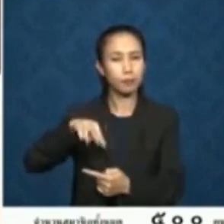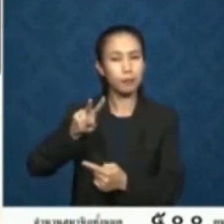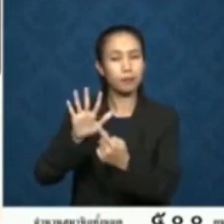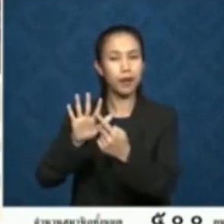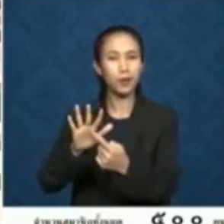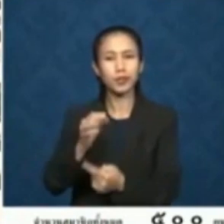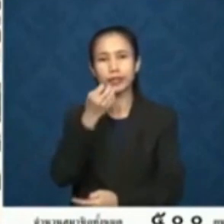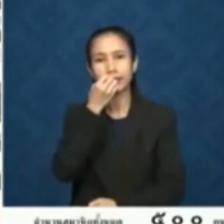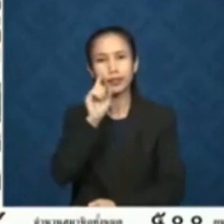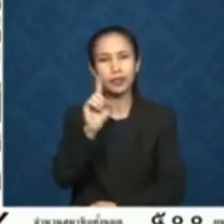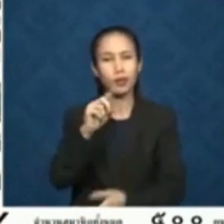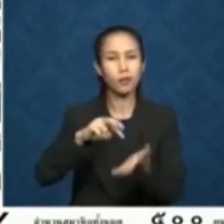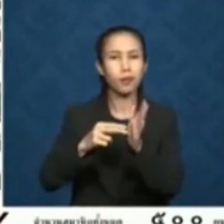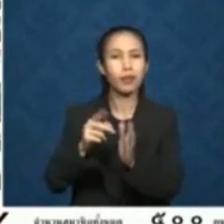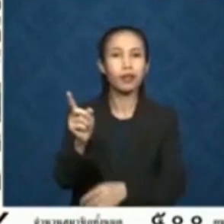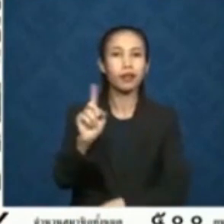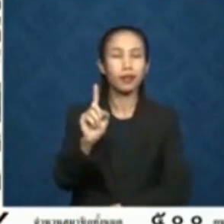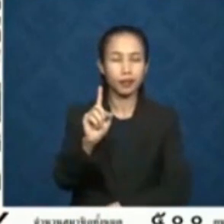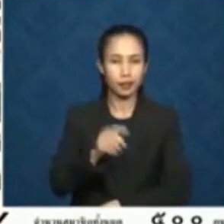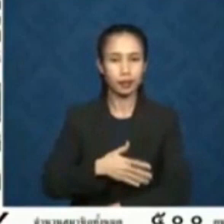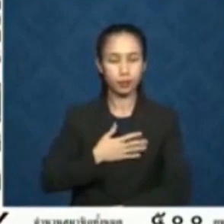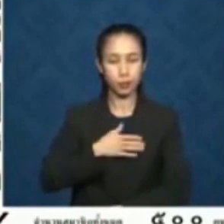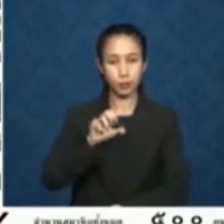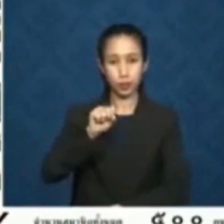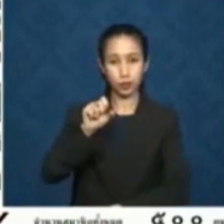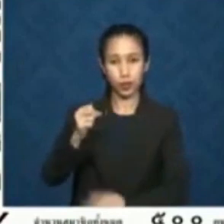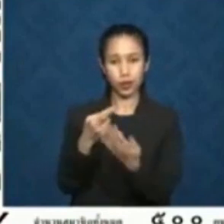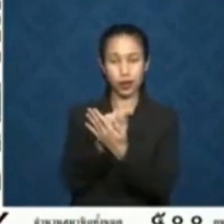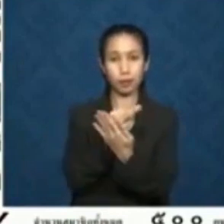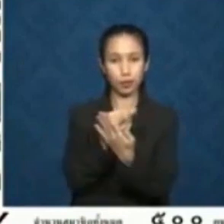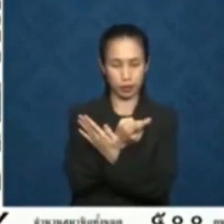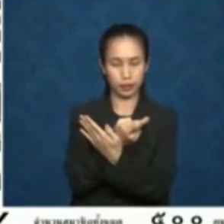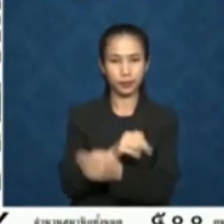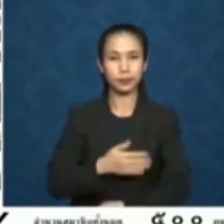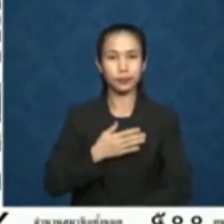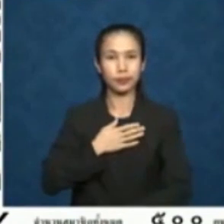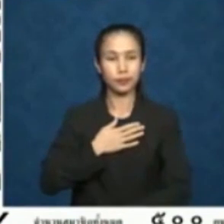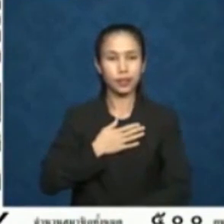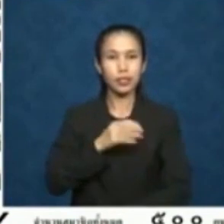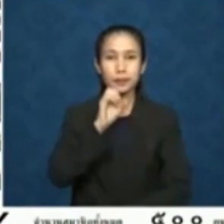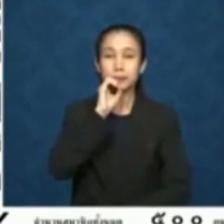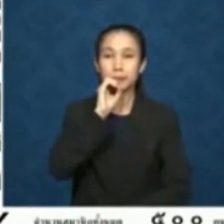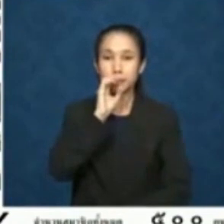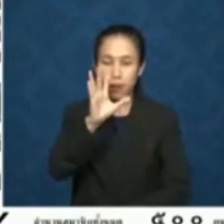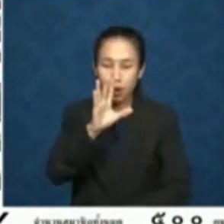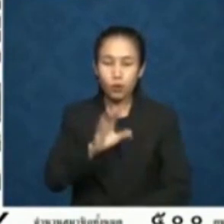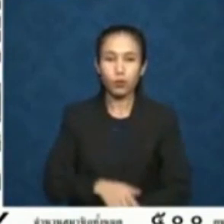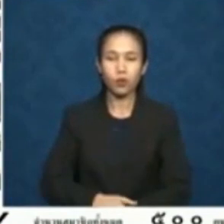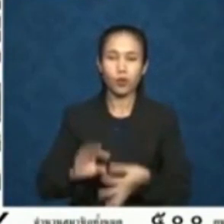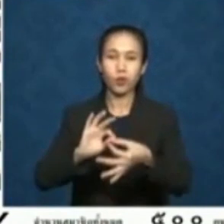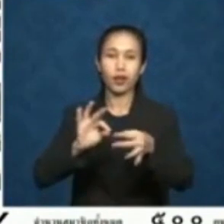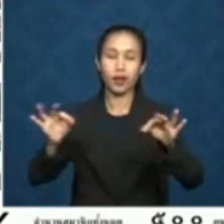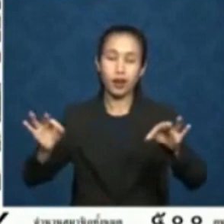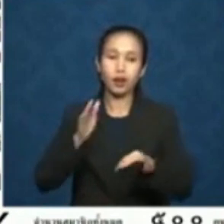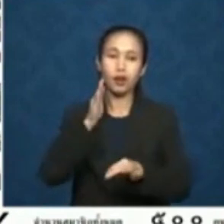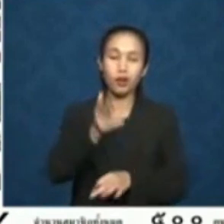ขา ท่านประธานครับผมขออนุญาตท่านประธานครับผมอัครเดชวงศ์พิทักษ์โรจน์ครับสสราชบุรีพรรครวมไทยสร้างชาติท่านประธานครับผมไม่